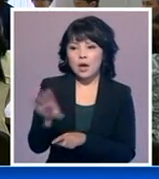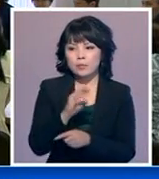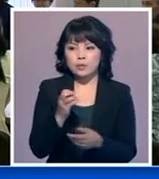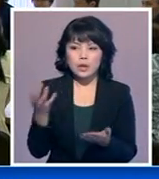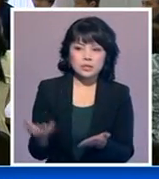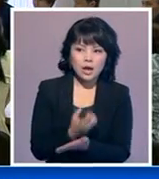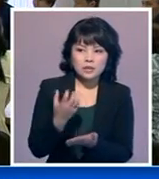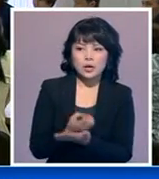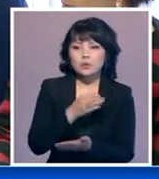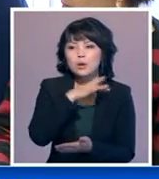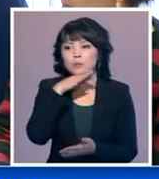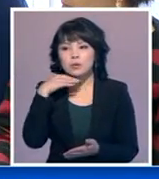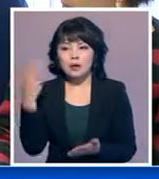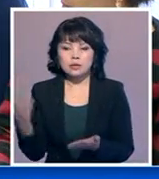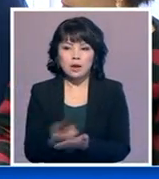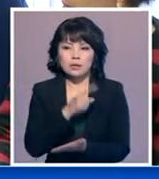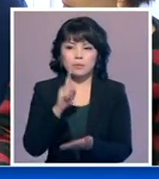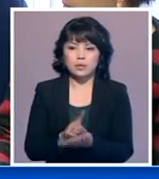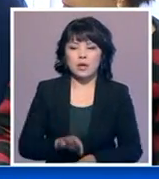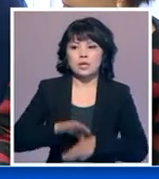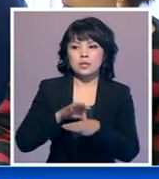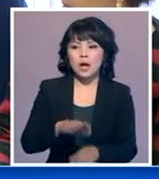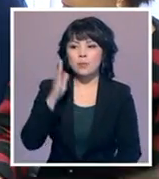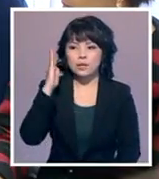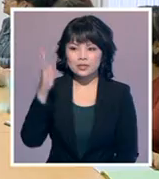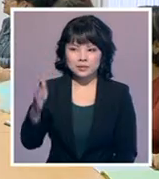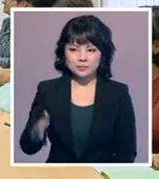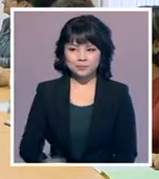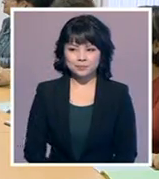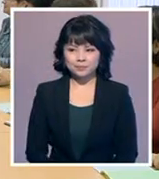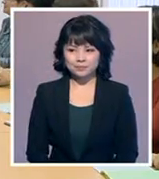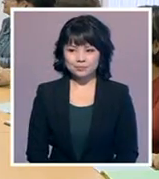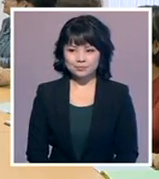талай жетістіктерге жетелейді. Индира Бегайдар, Руслан Жақсай, Қазақстан ұлттық арнасы.